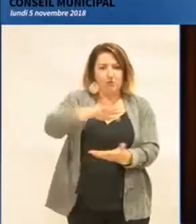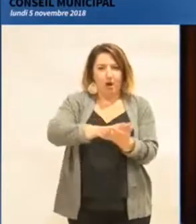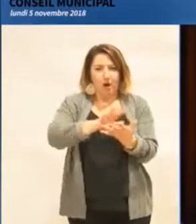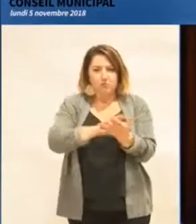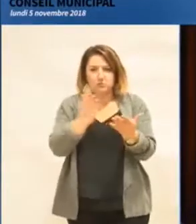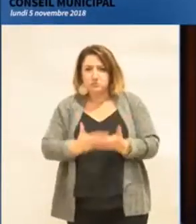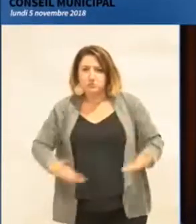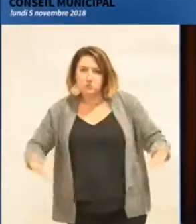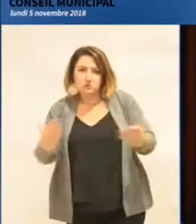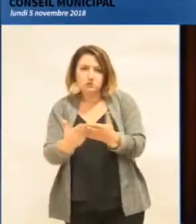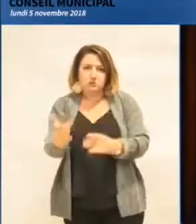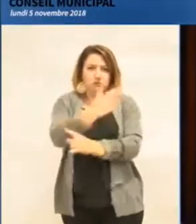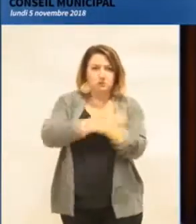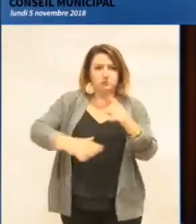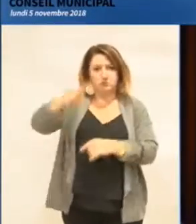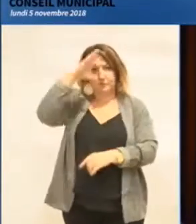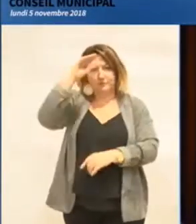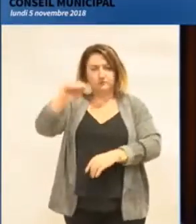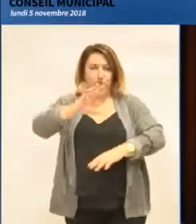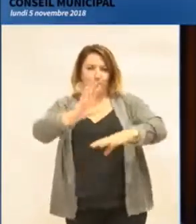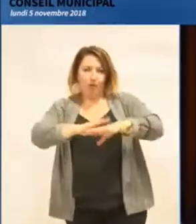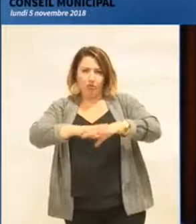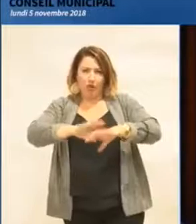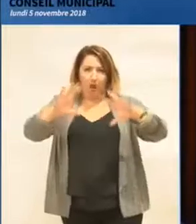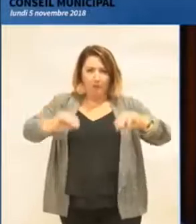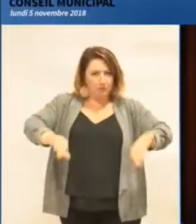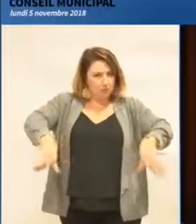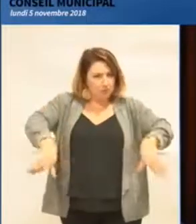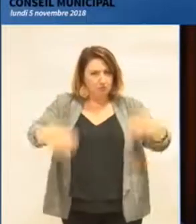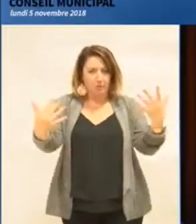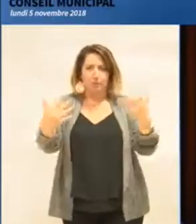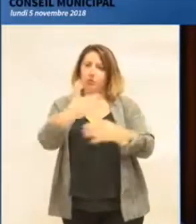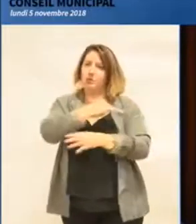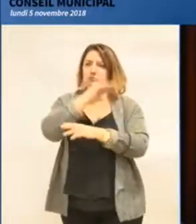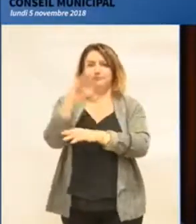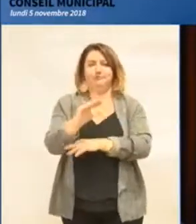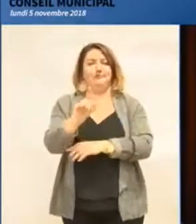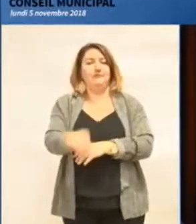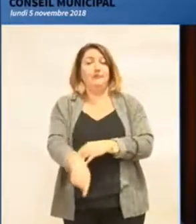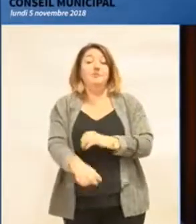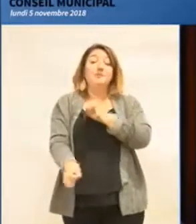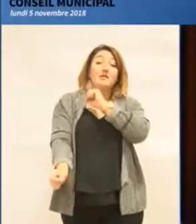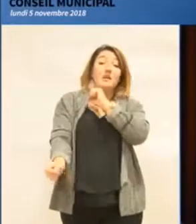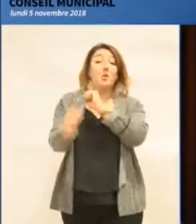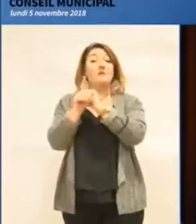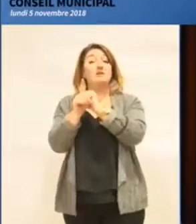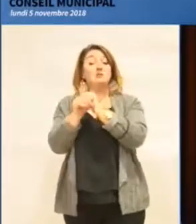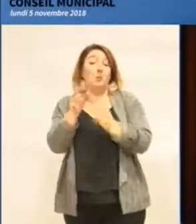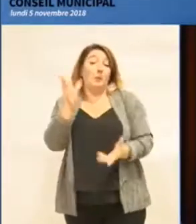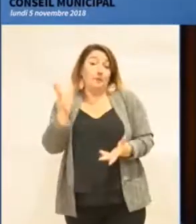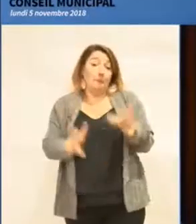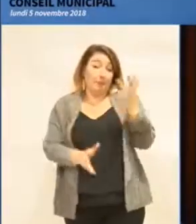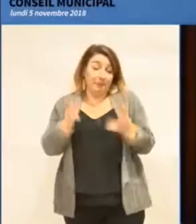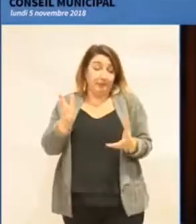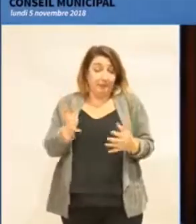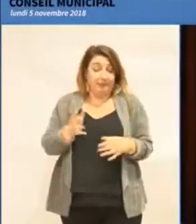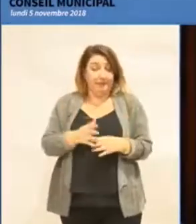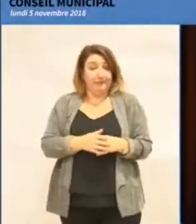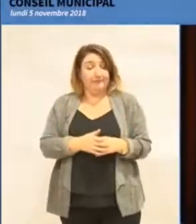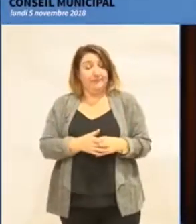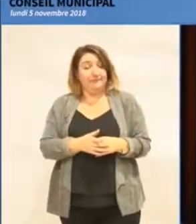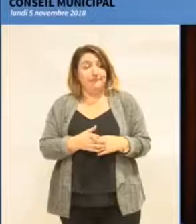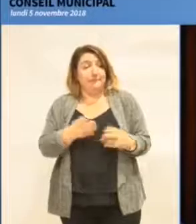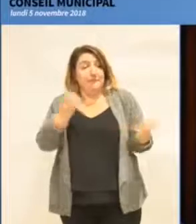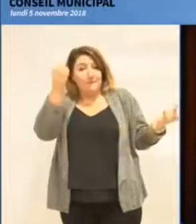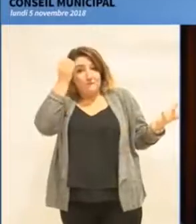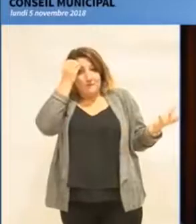situation socio-professionnelle ou leur quartier. Innover, eh bien, c'est peut-être savoir comment nous travaillons